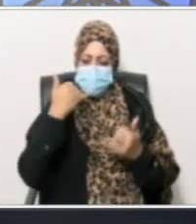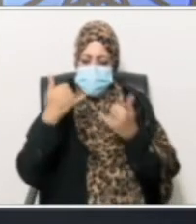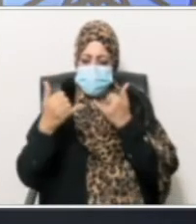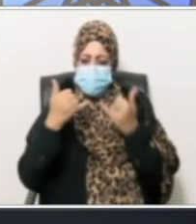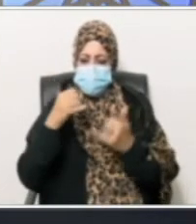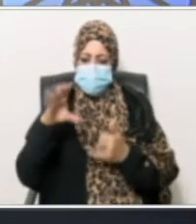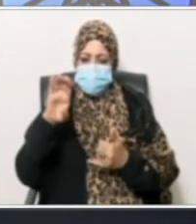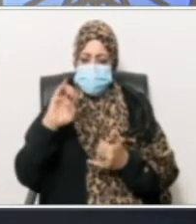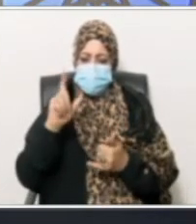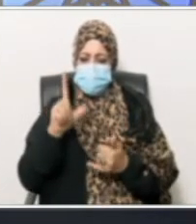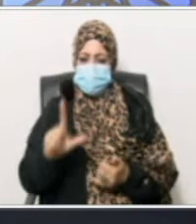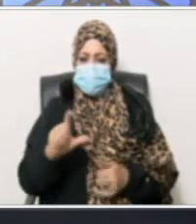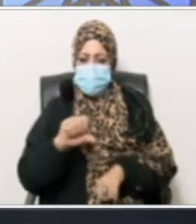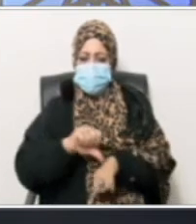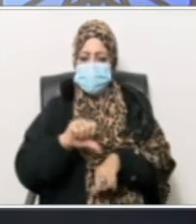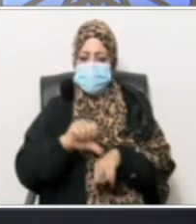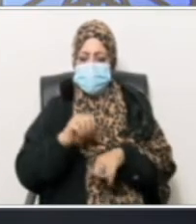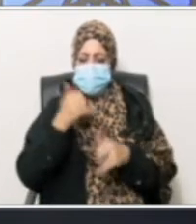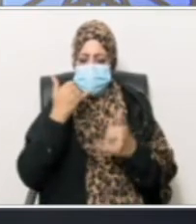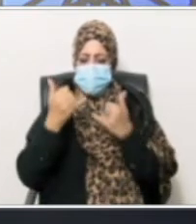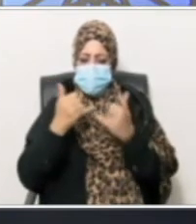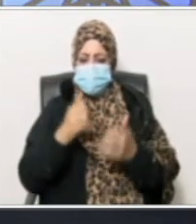الأخ جمال من طرابلس.